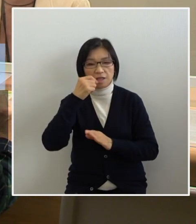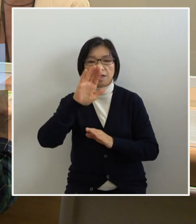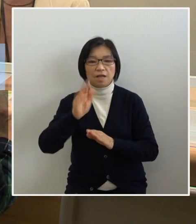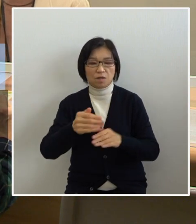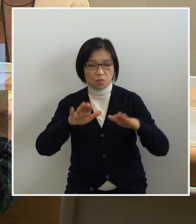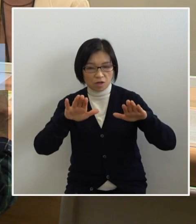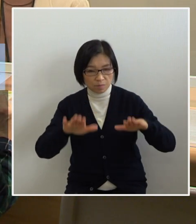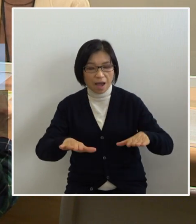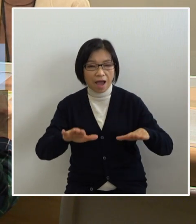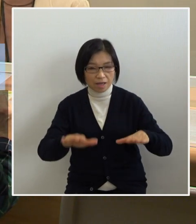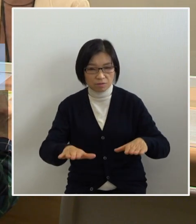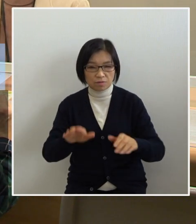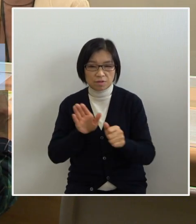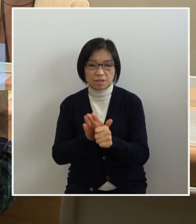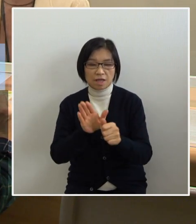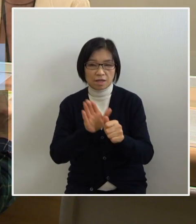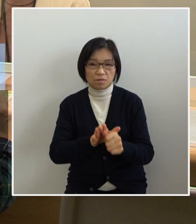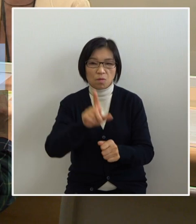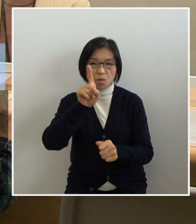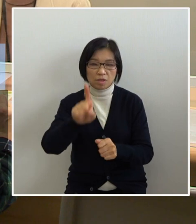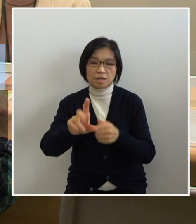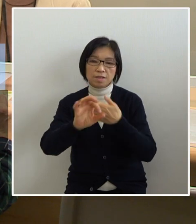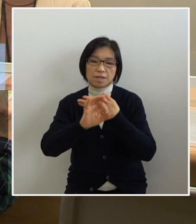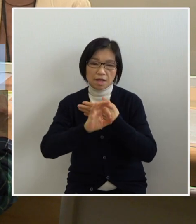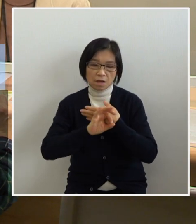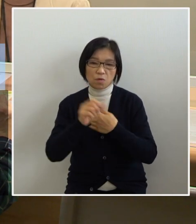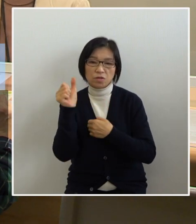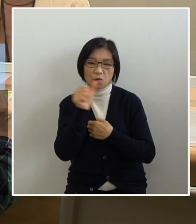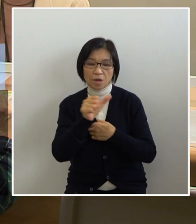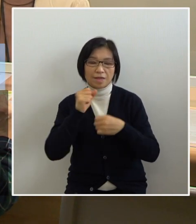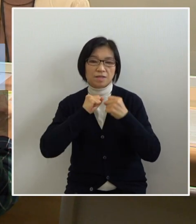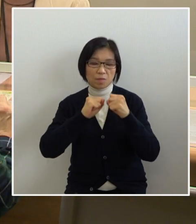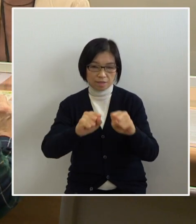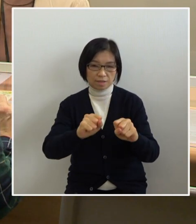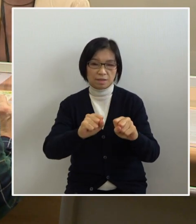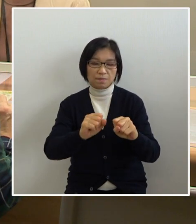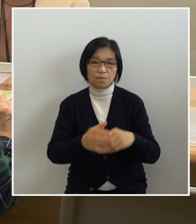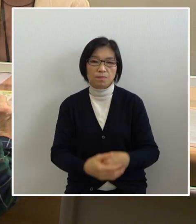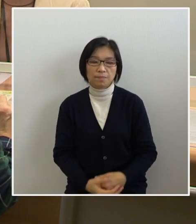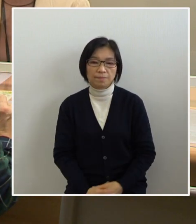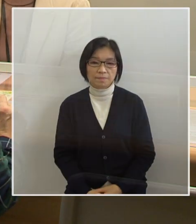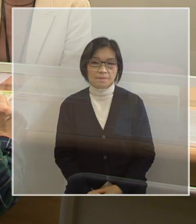ある支援の一例を紹介します。